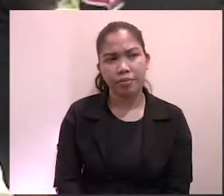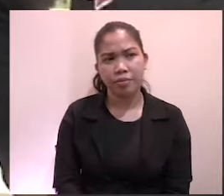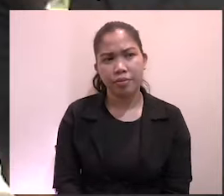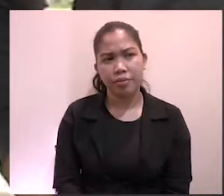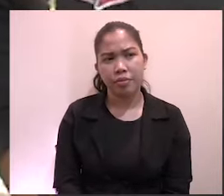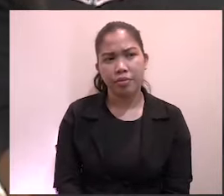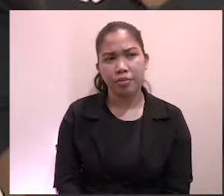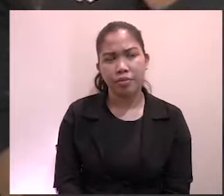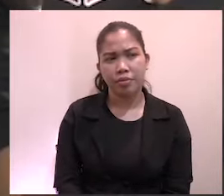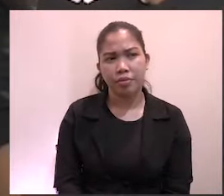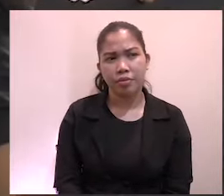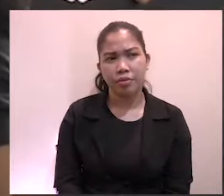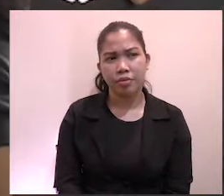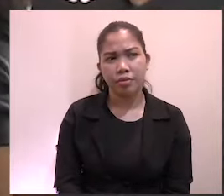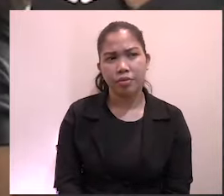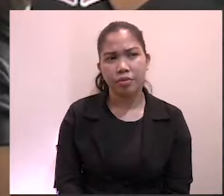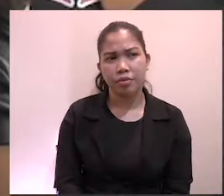Ano?